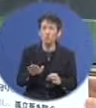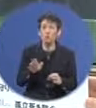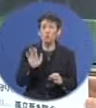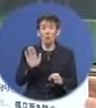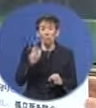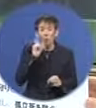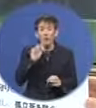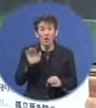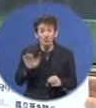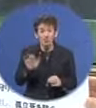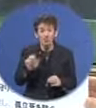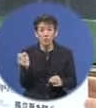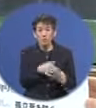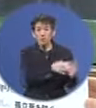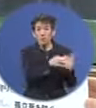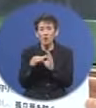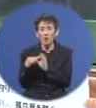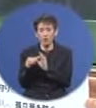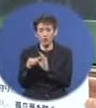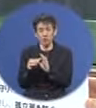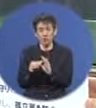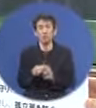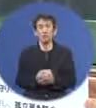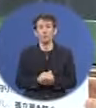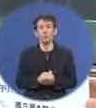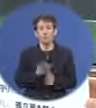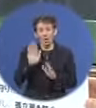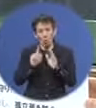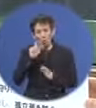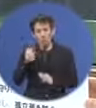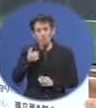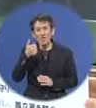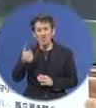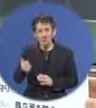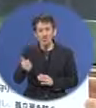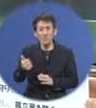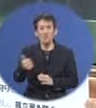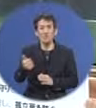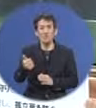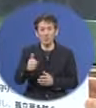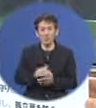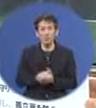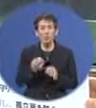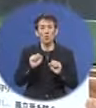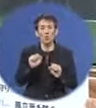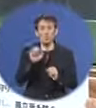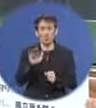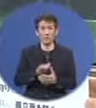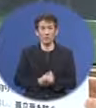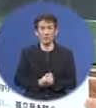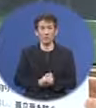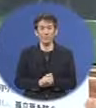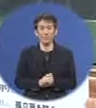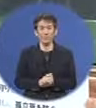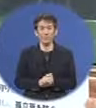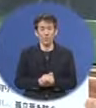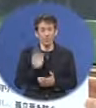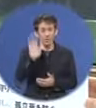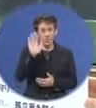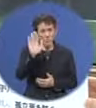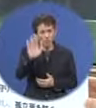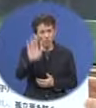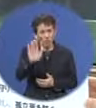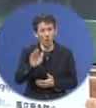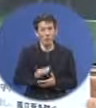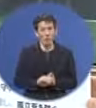があったらすぐに届けてください。 はい、 で様子見に行きましょうと、こういうふうなことを今やってます。 はい、 で将来はね、もう